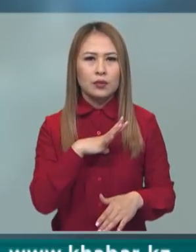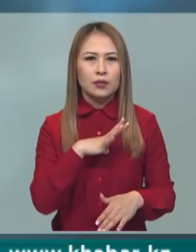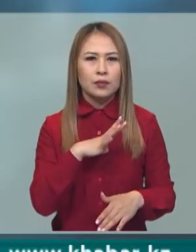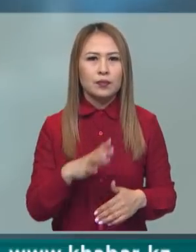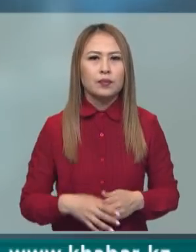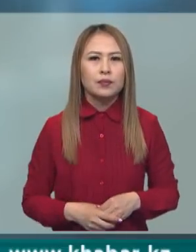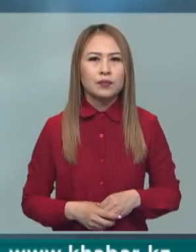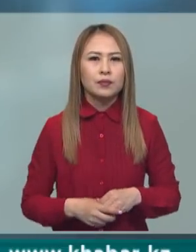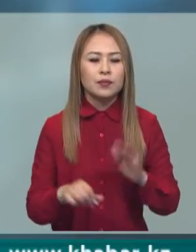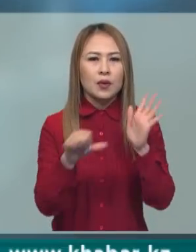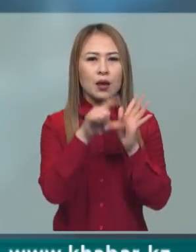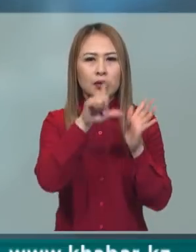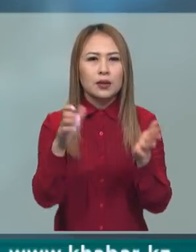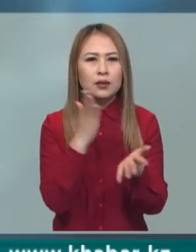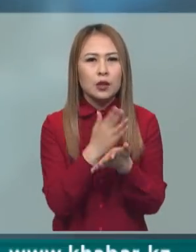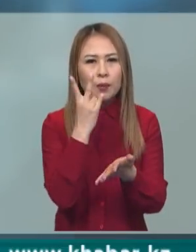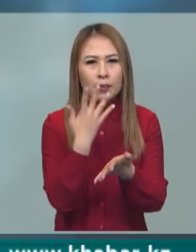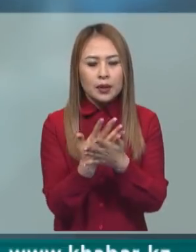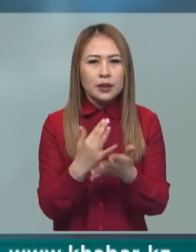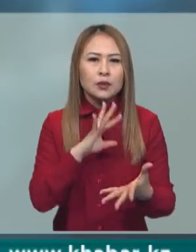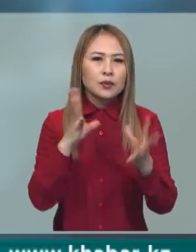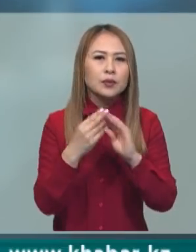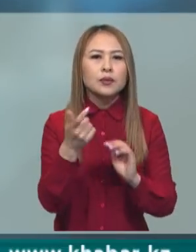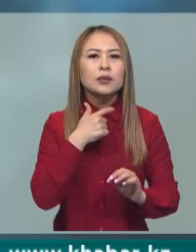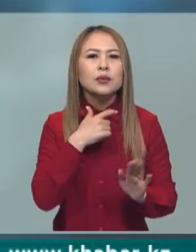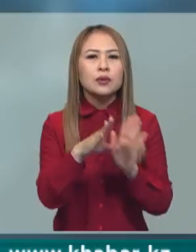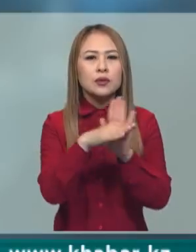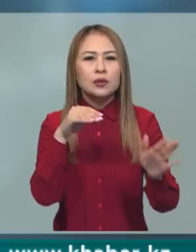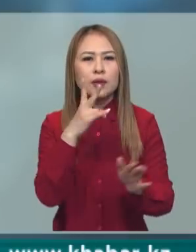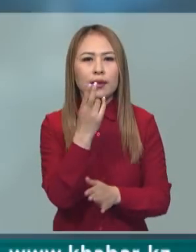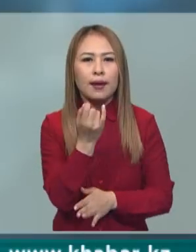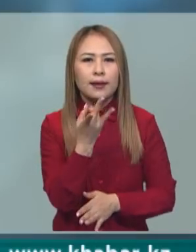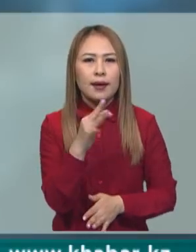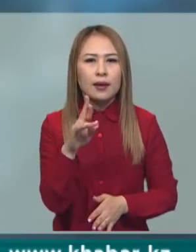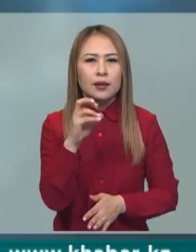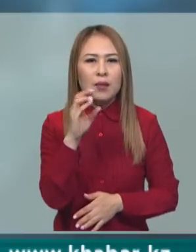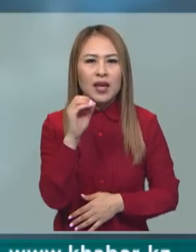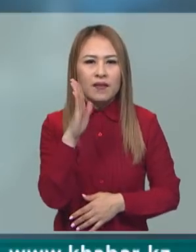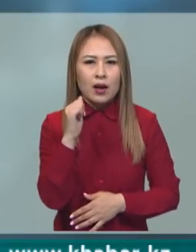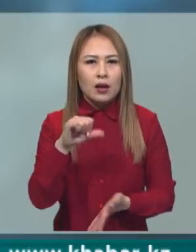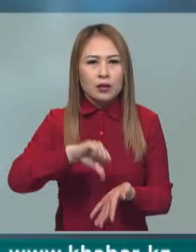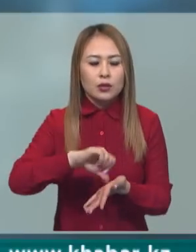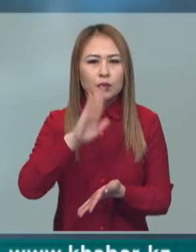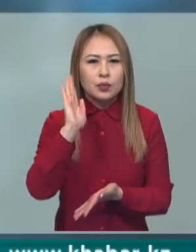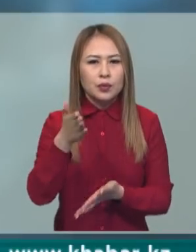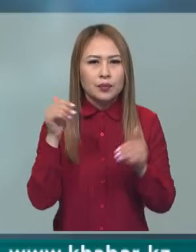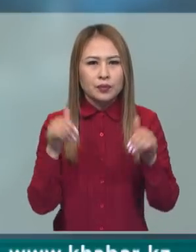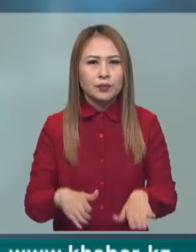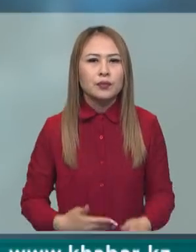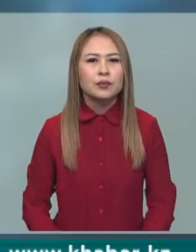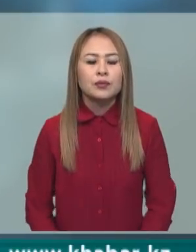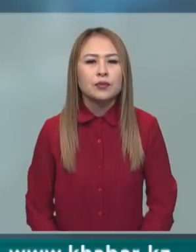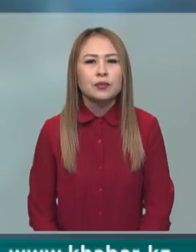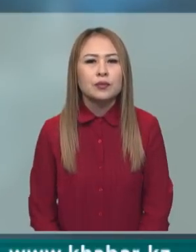ұсынған 6 адам бар екен. Қызу пікірталас және көпшілік дауыс нәтижесінде саяси науқанға Дания Еспаева қатысады деген шешім